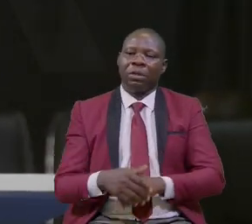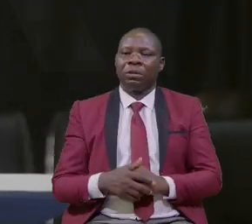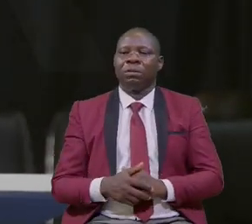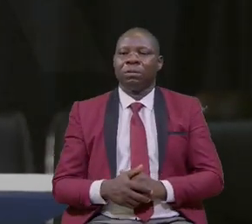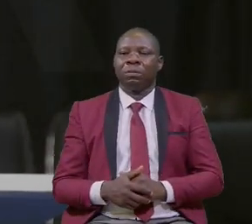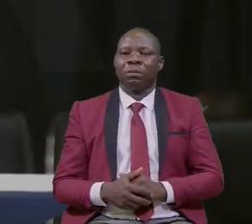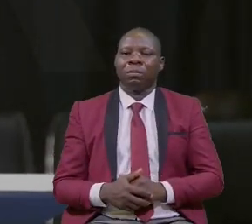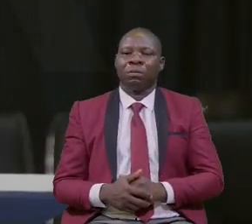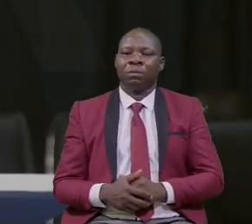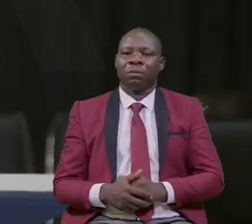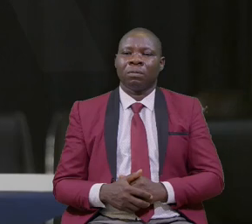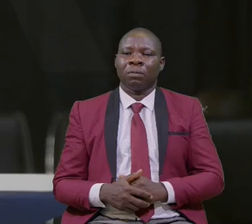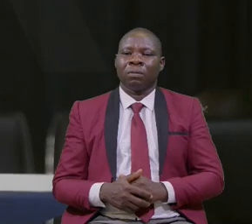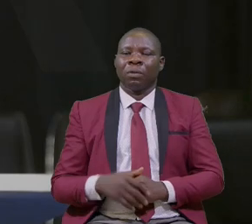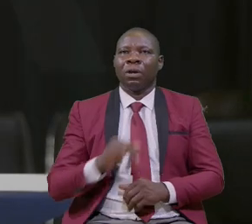soir.